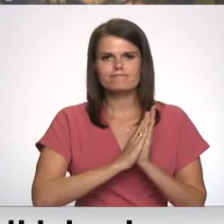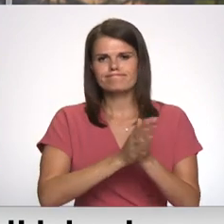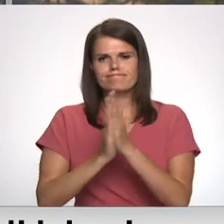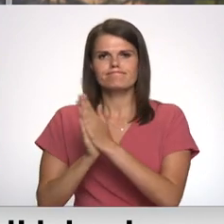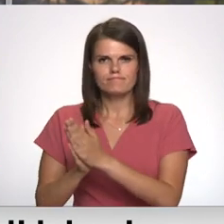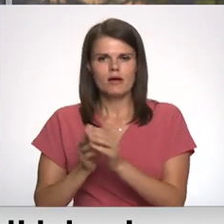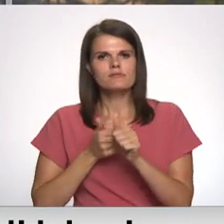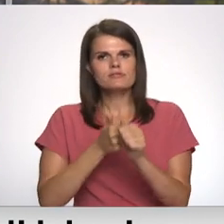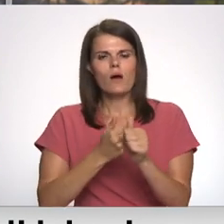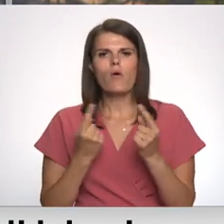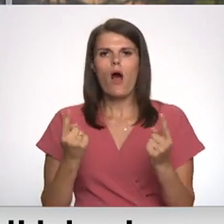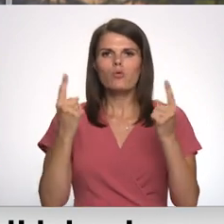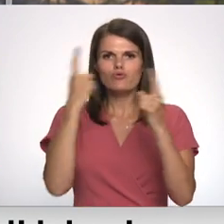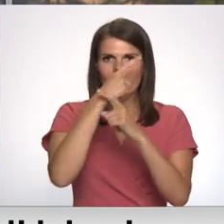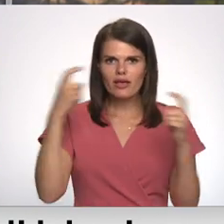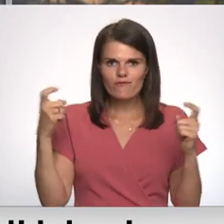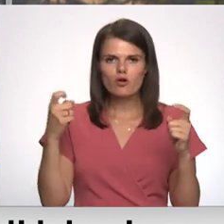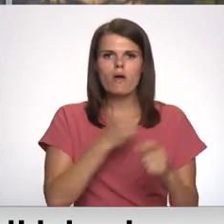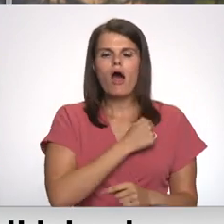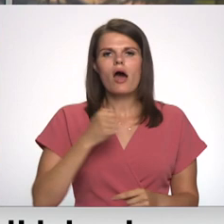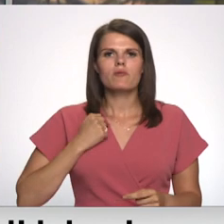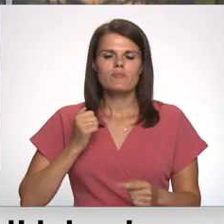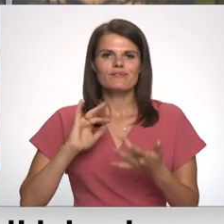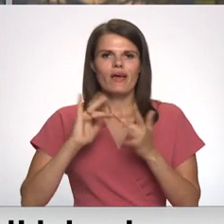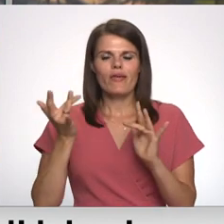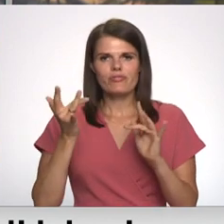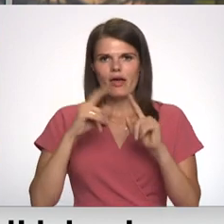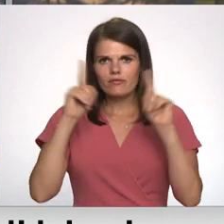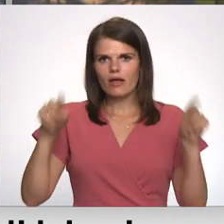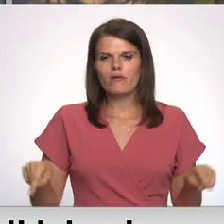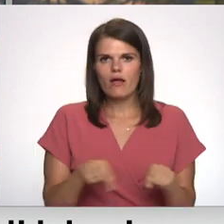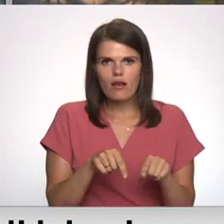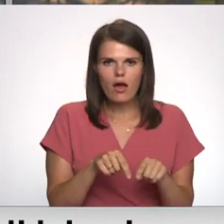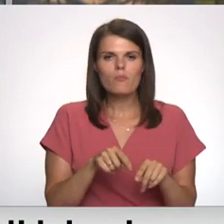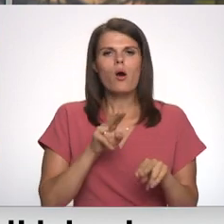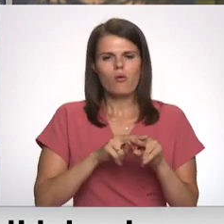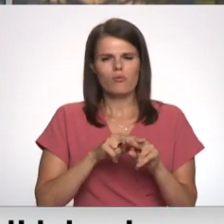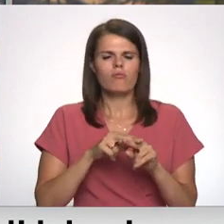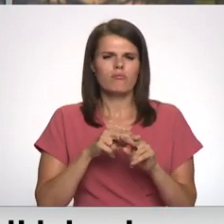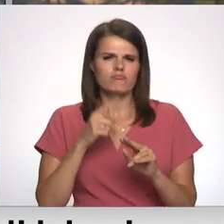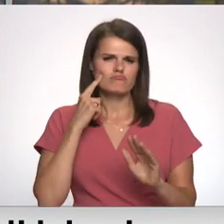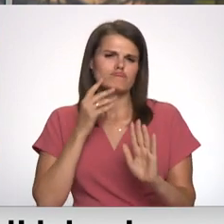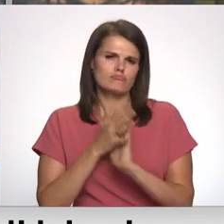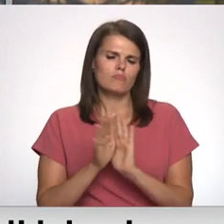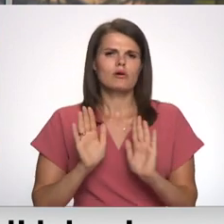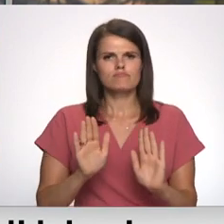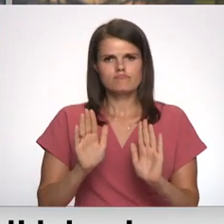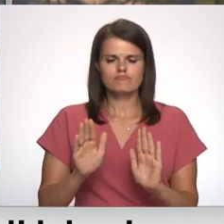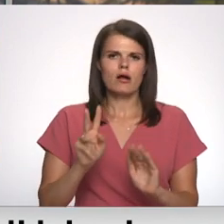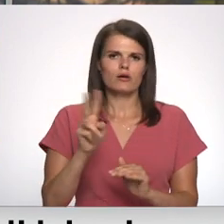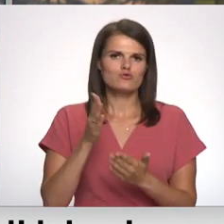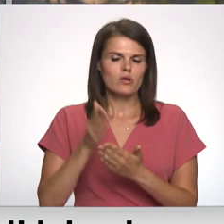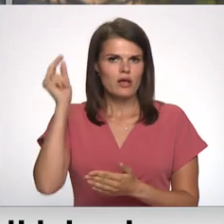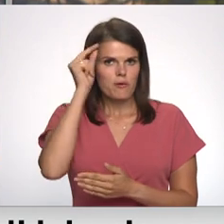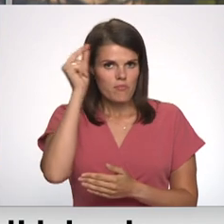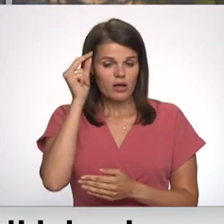sekot līdz aktuālajai informācijai armijas sociālo tīklu kontos un ar izpratni izturēties pret notiekošajām mācībām.